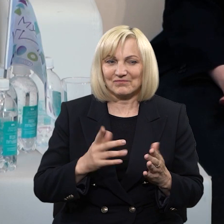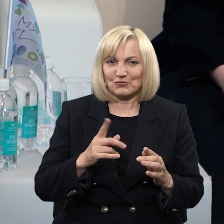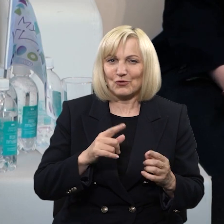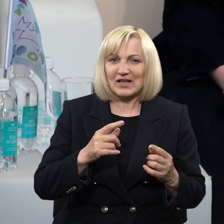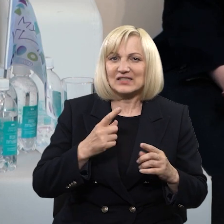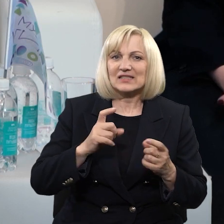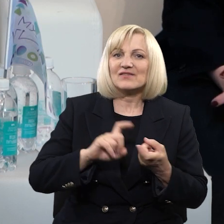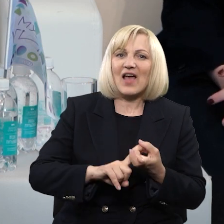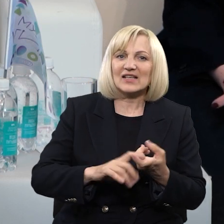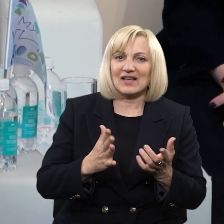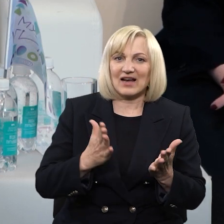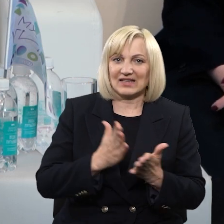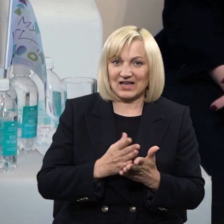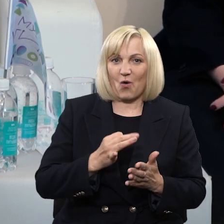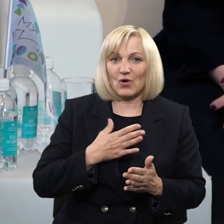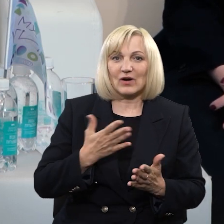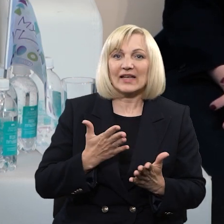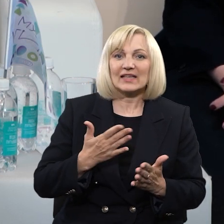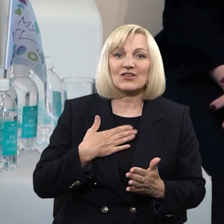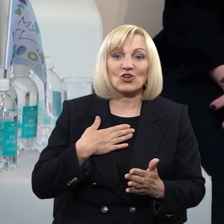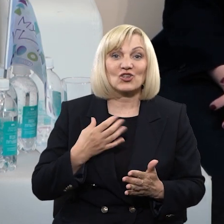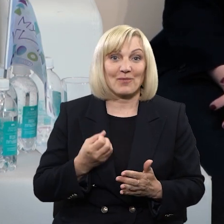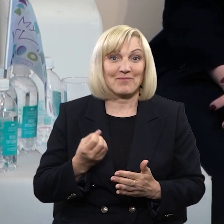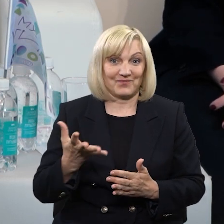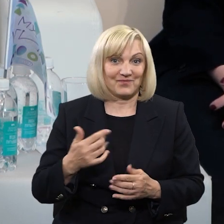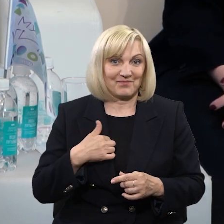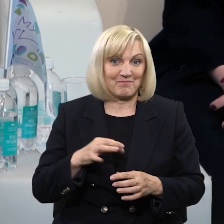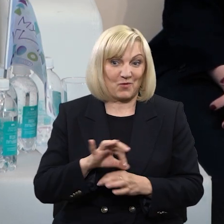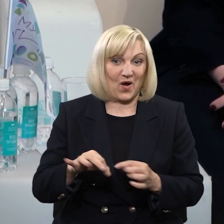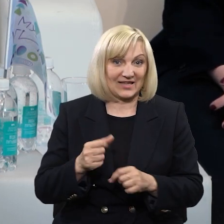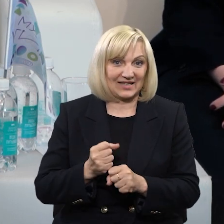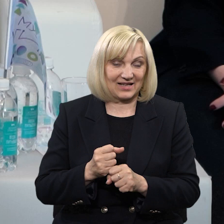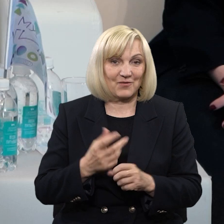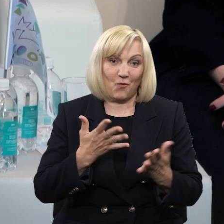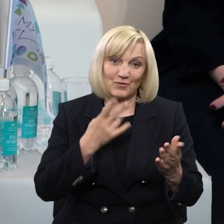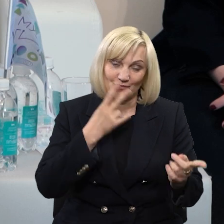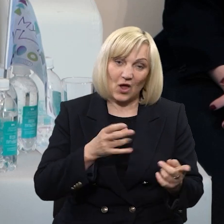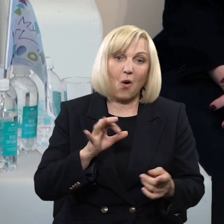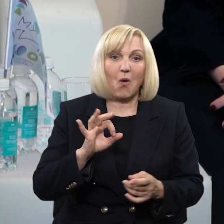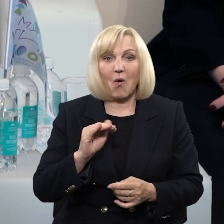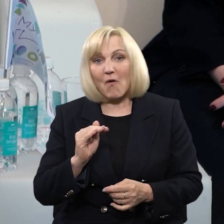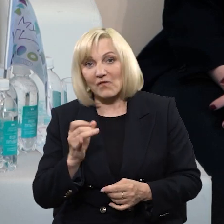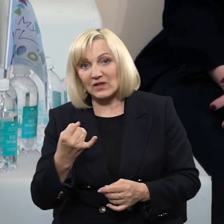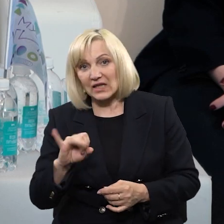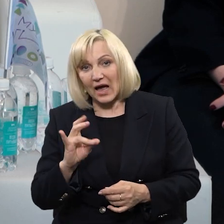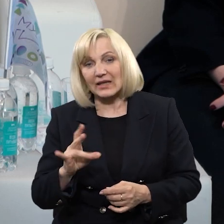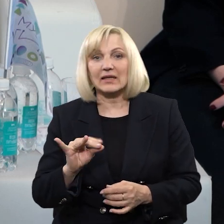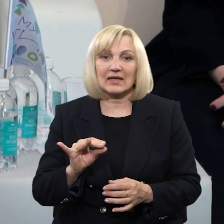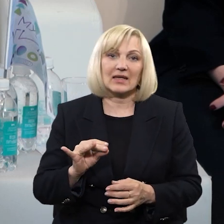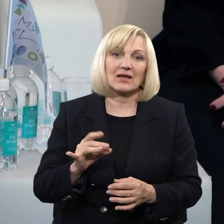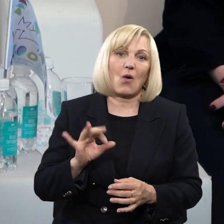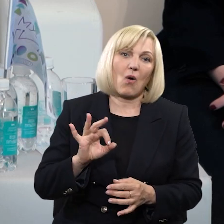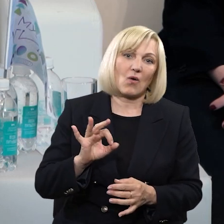когда я расскажу о некоторых наших проектах которые мы осуществляем сфере как оффлайн так и онлайн